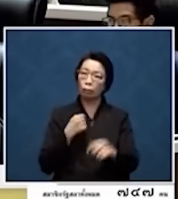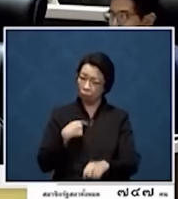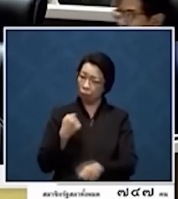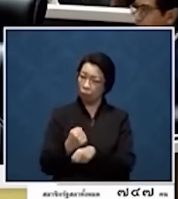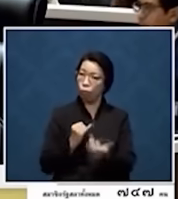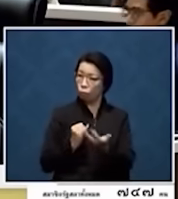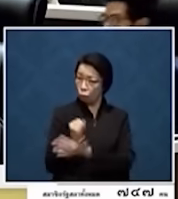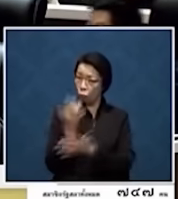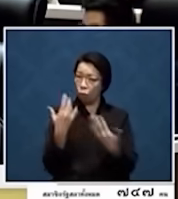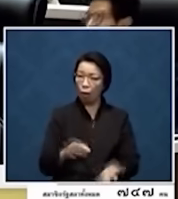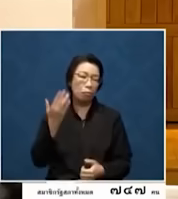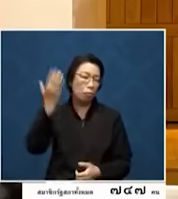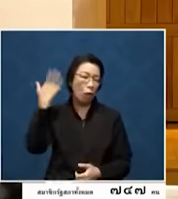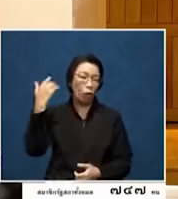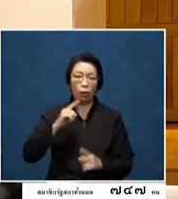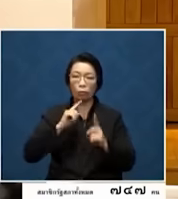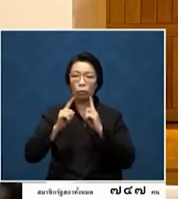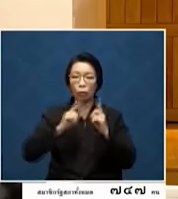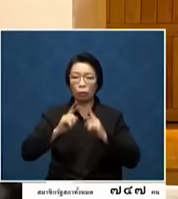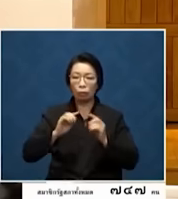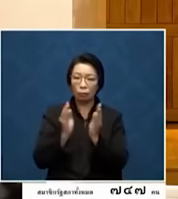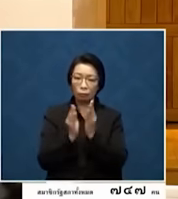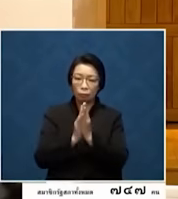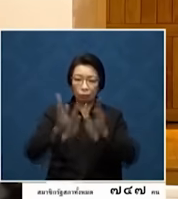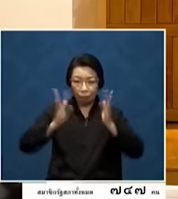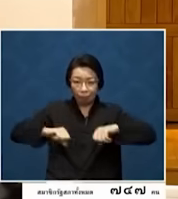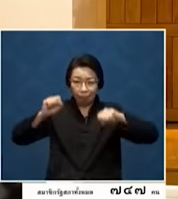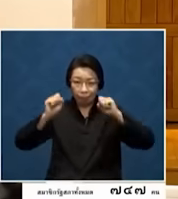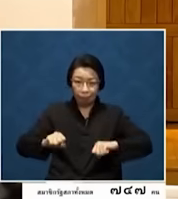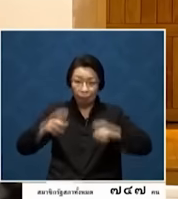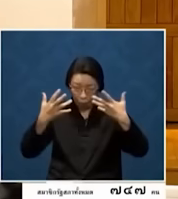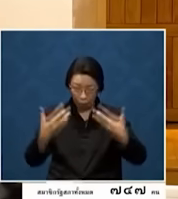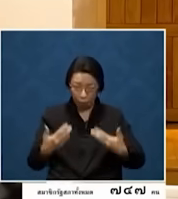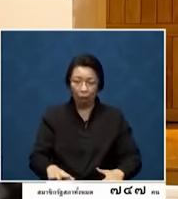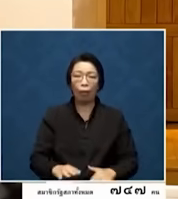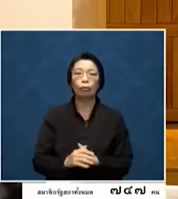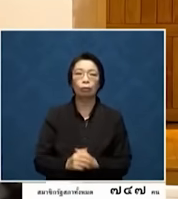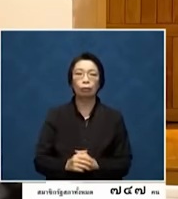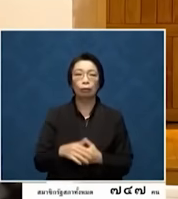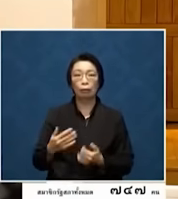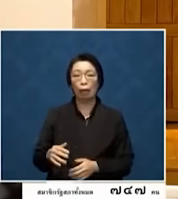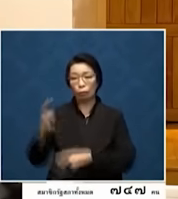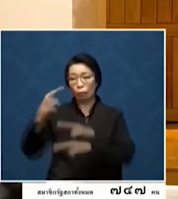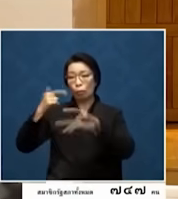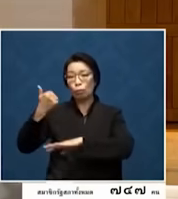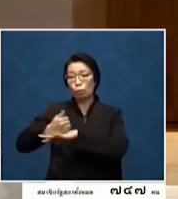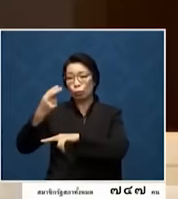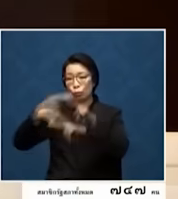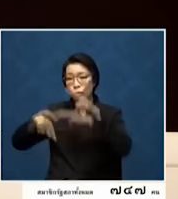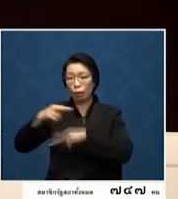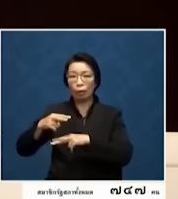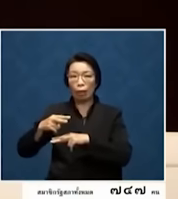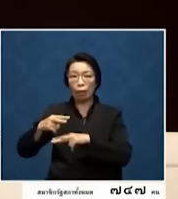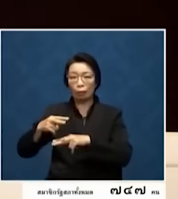ลรัฐธรรมนูญก่อนนะครับเพราะถ้าเดินหน้าต่อไปเนี่ยคือระหว่างนี้เนี่ยศาลรับเรื่องนี้ไว้แล้วนะแล้วถ้าเกิดคุณเดินหน้